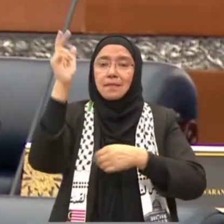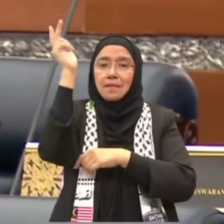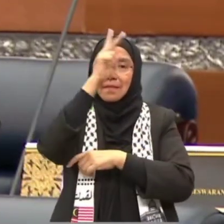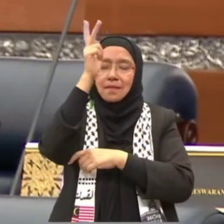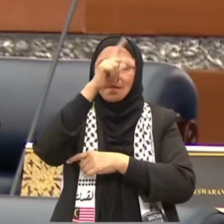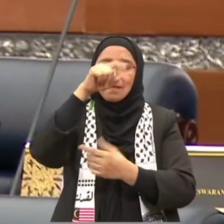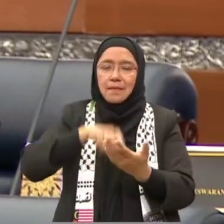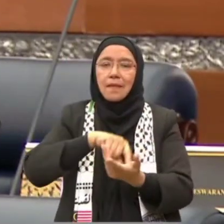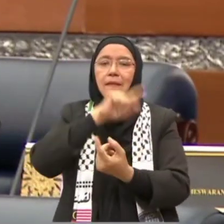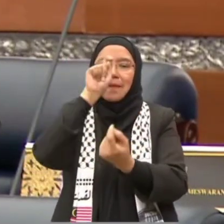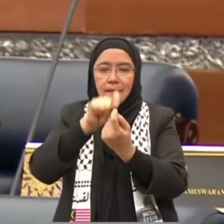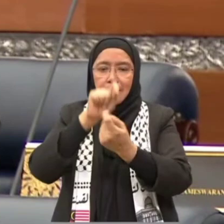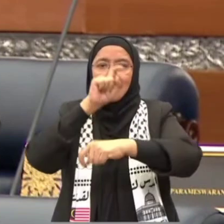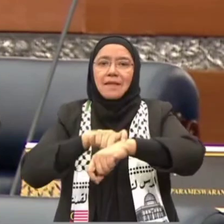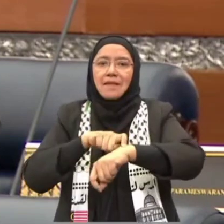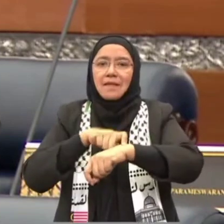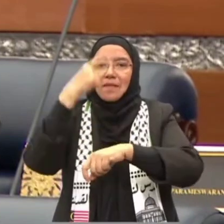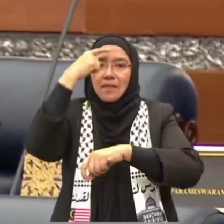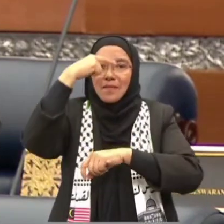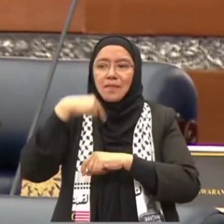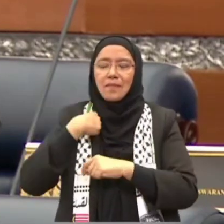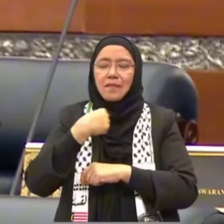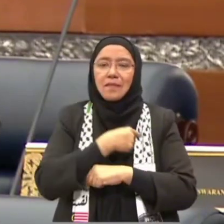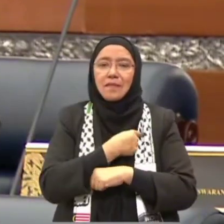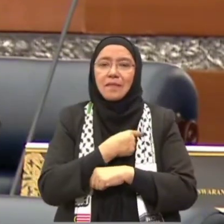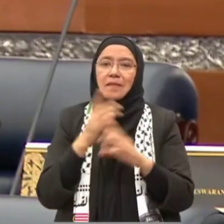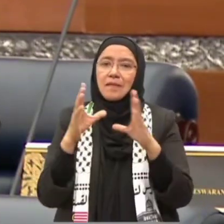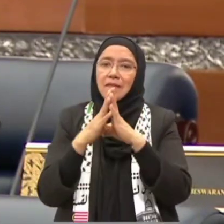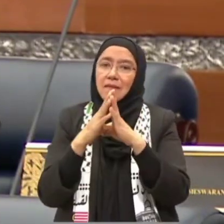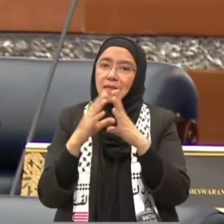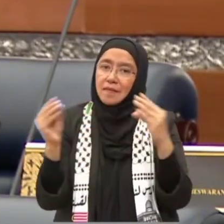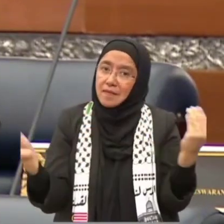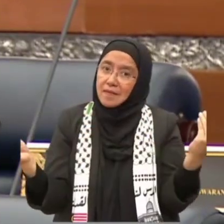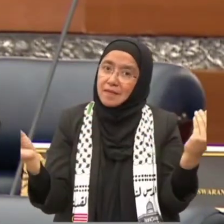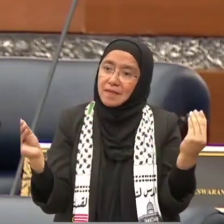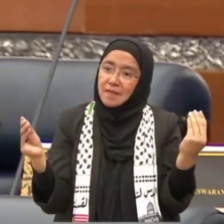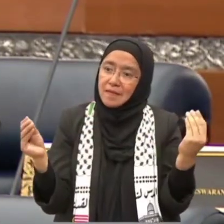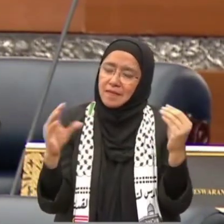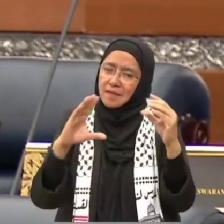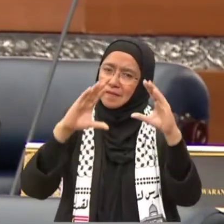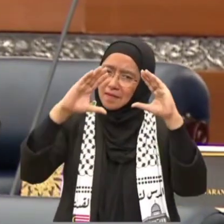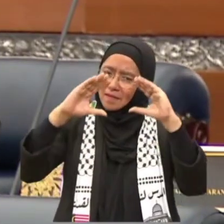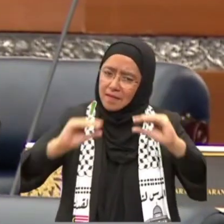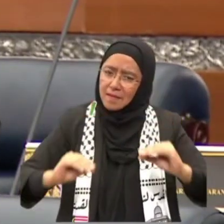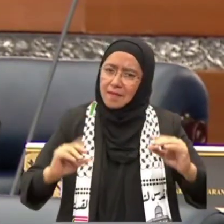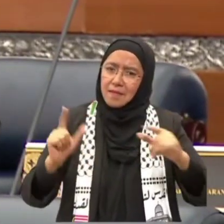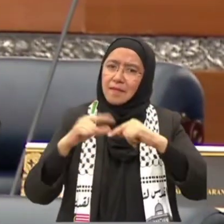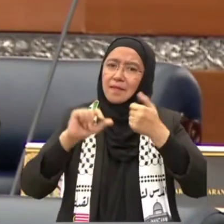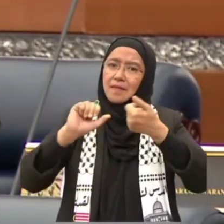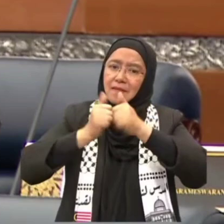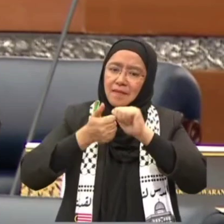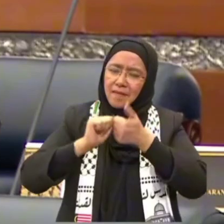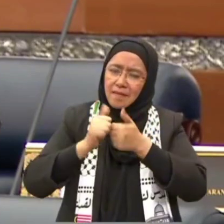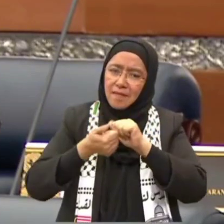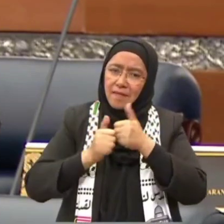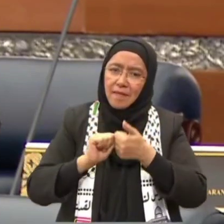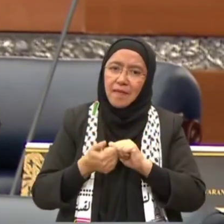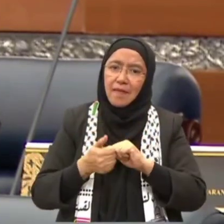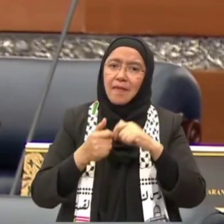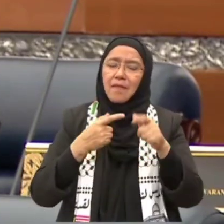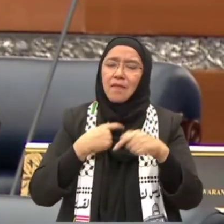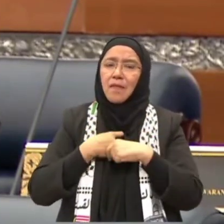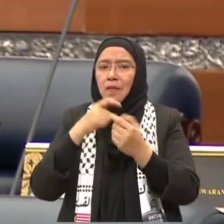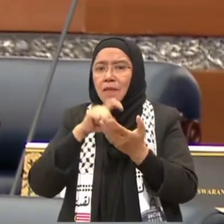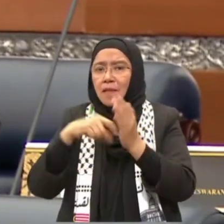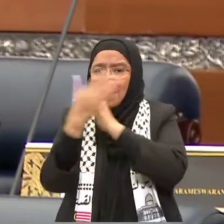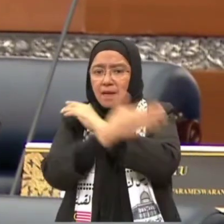masanya untuk kita mengatasi ya masalah kekegangan fiskal negara yang kita hadapi, dan